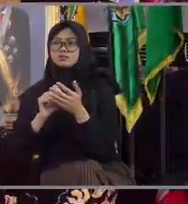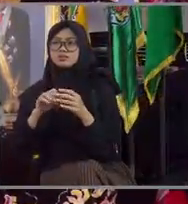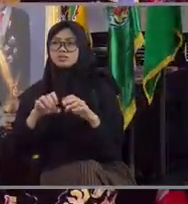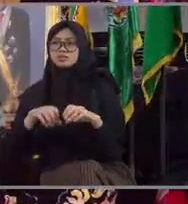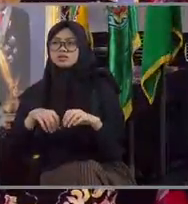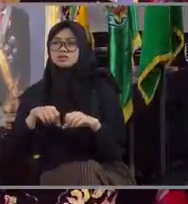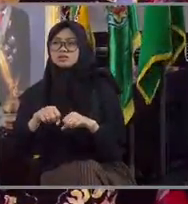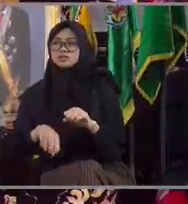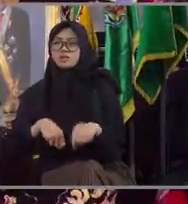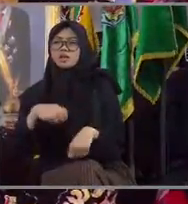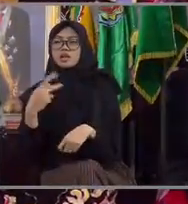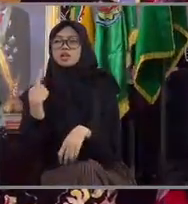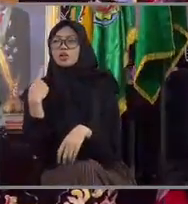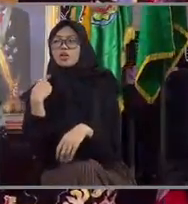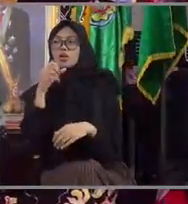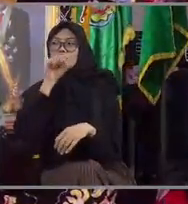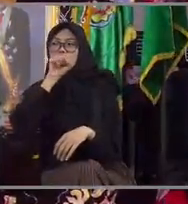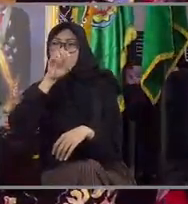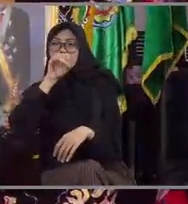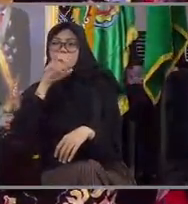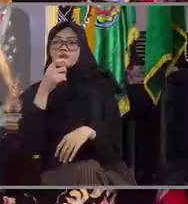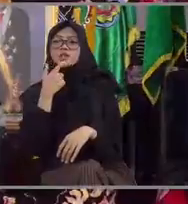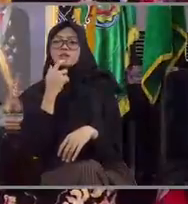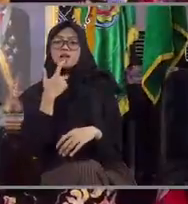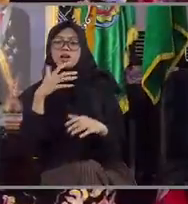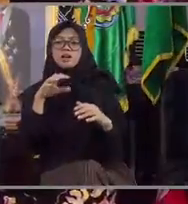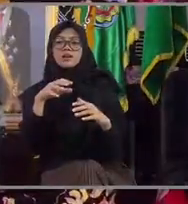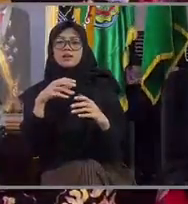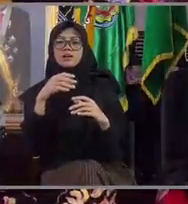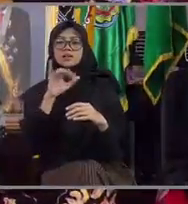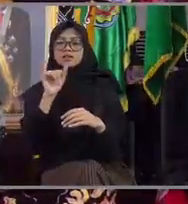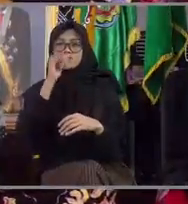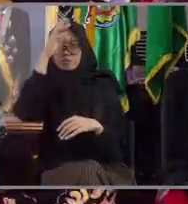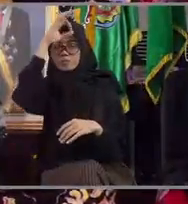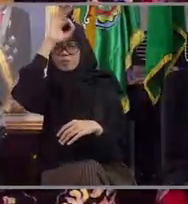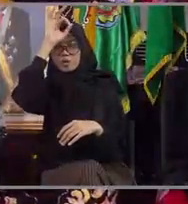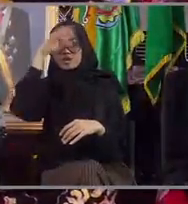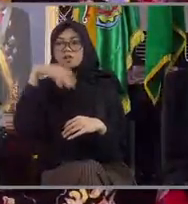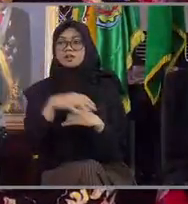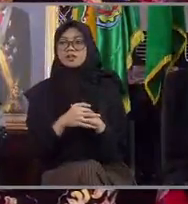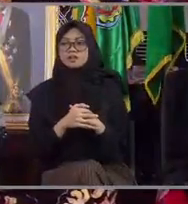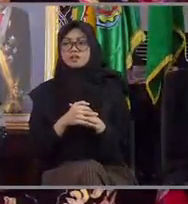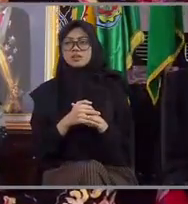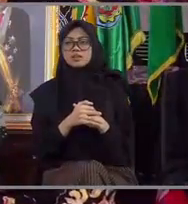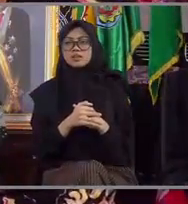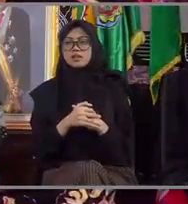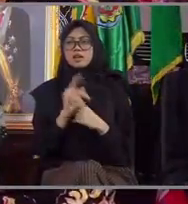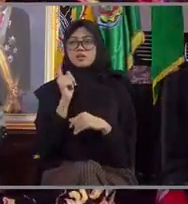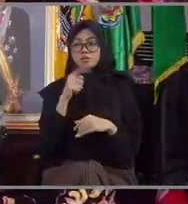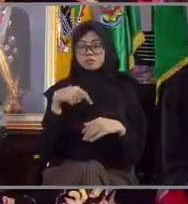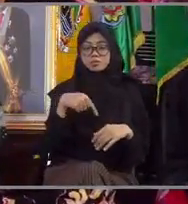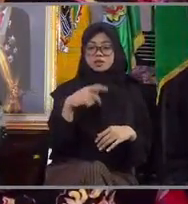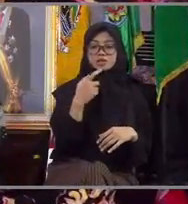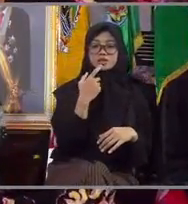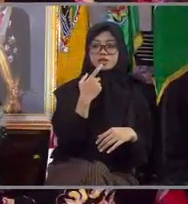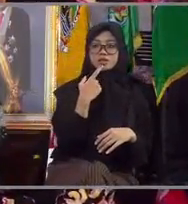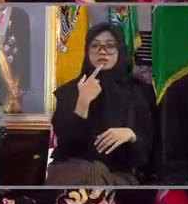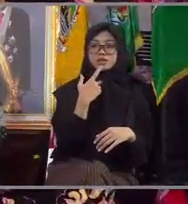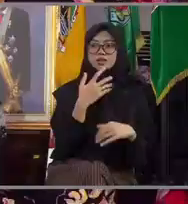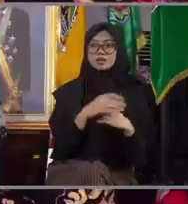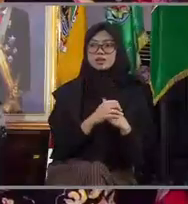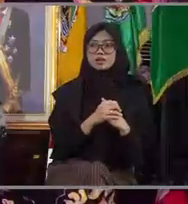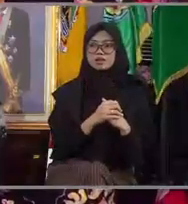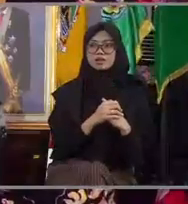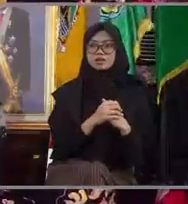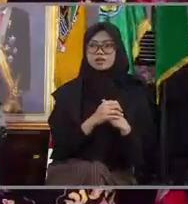Kapolri Pak siap Pak nanti bikin hal ini akan kami sampaikan kaitanya dengan Kementerian peta tidak menyangkut masalah undang-undang lalu lintas Pak